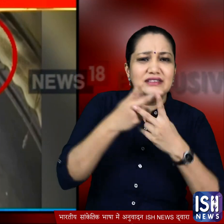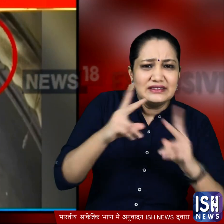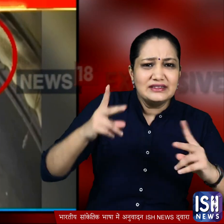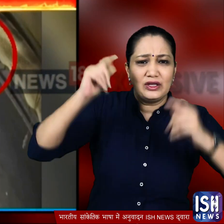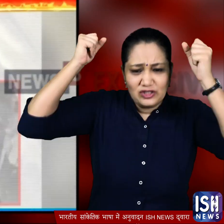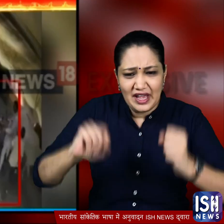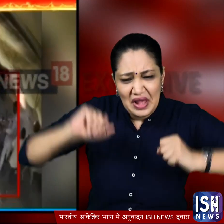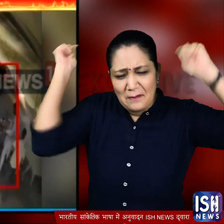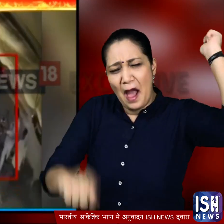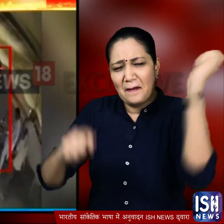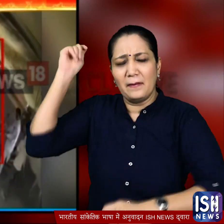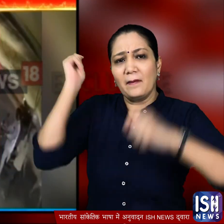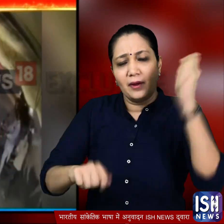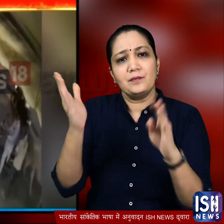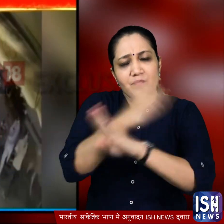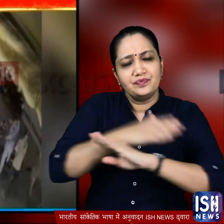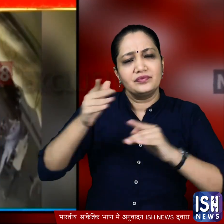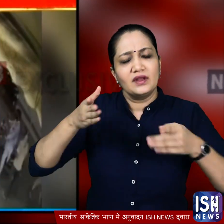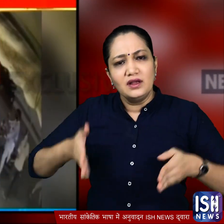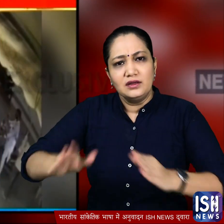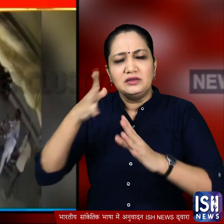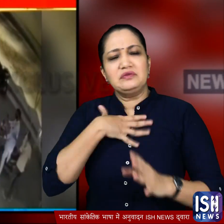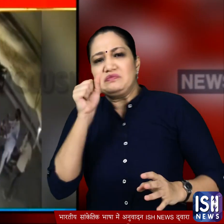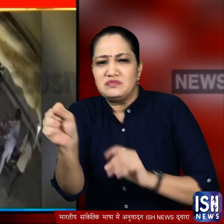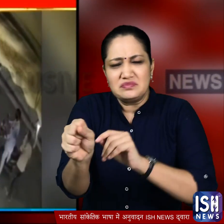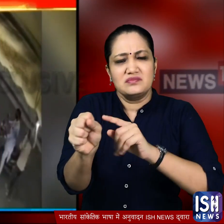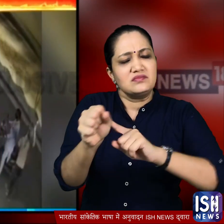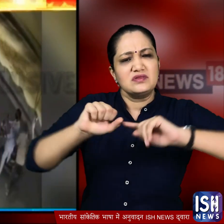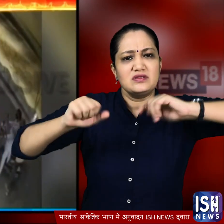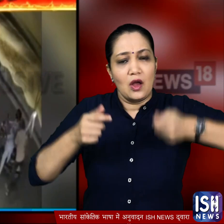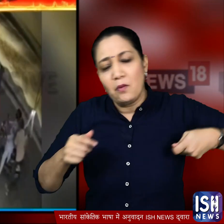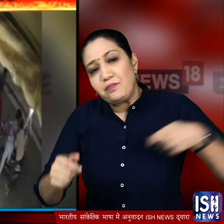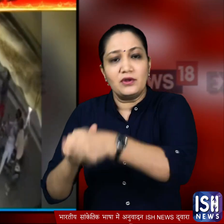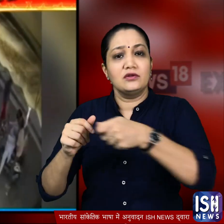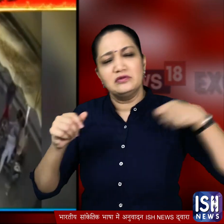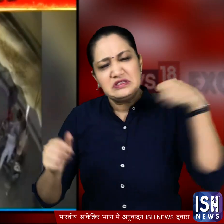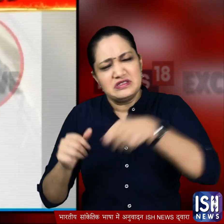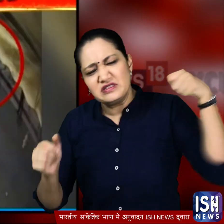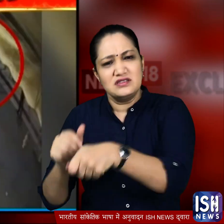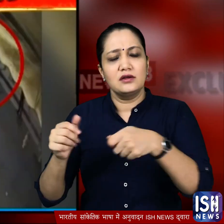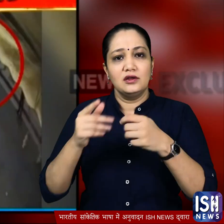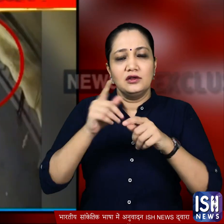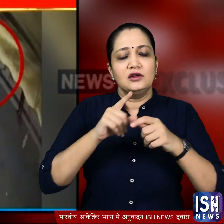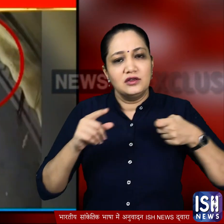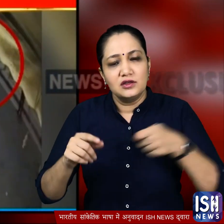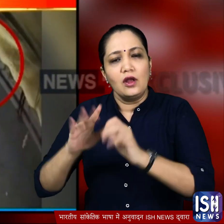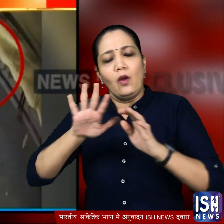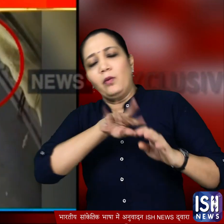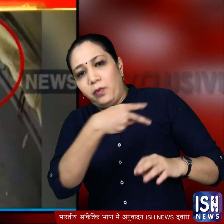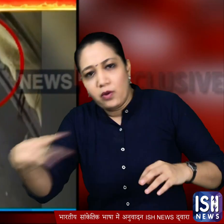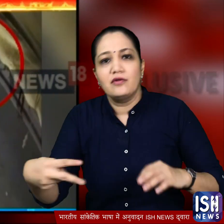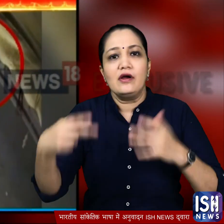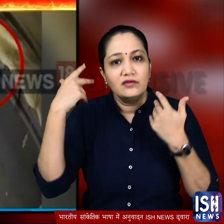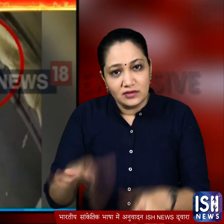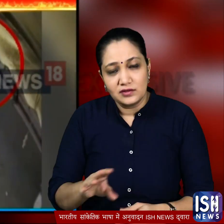हमला करना जारी रखा। इससे पहले एक हमलावर ने उसे बीच सड़क पर दबोच लिया और फिर उस पर चाकू से वार करने लगा। कुछ देर में ही वो लड़का घायल